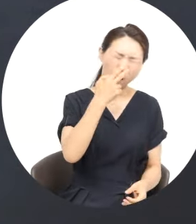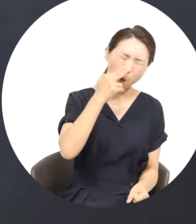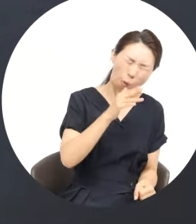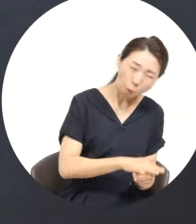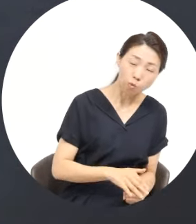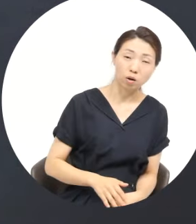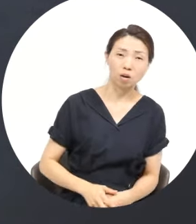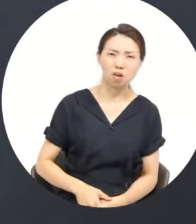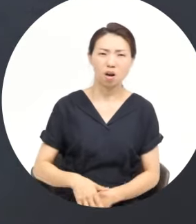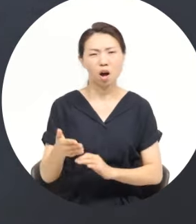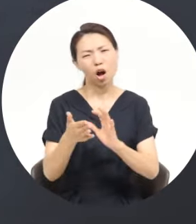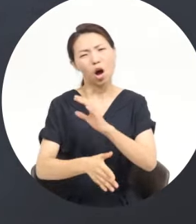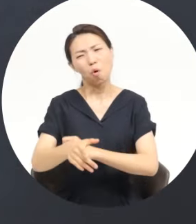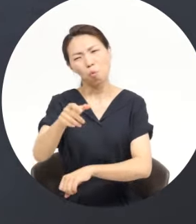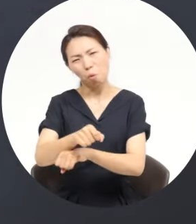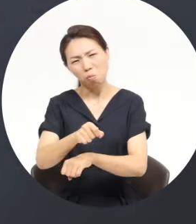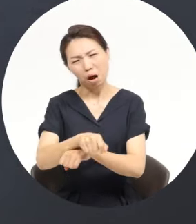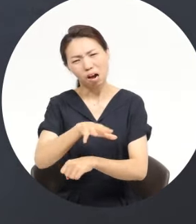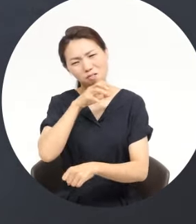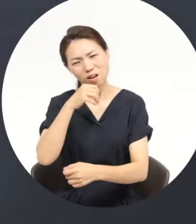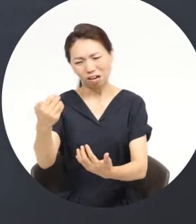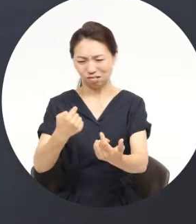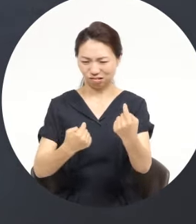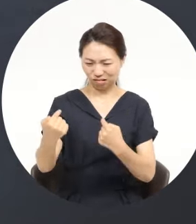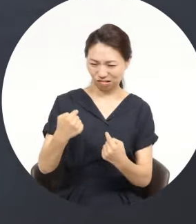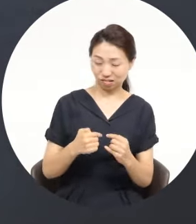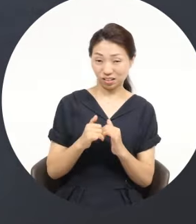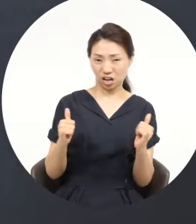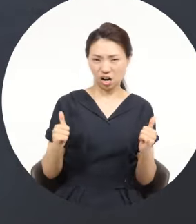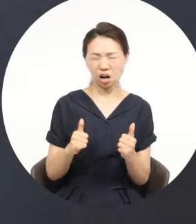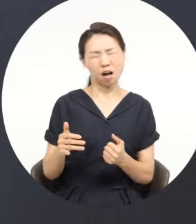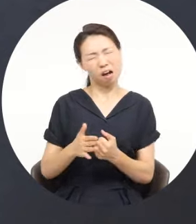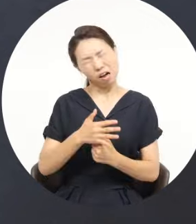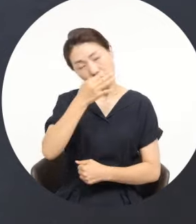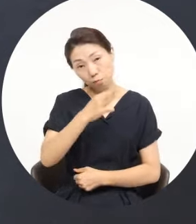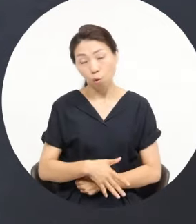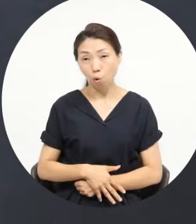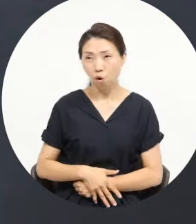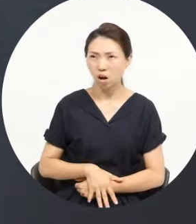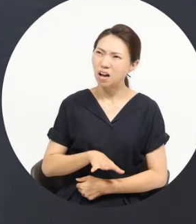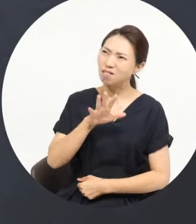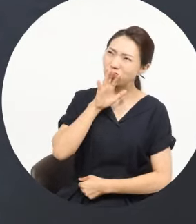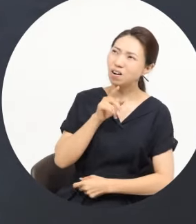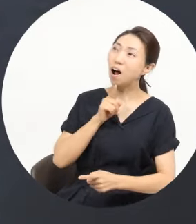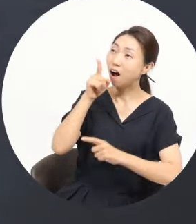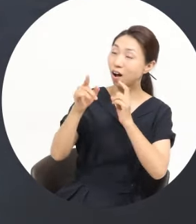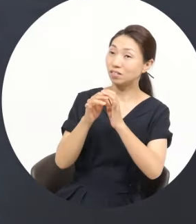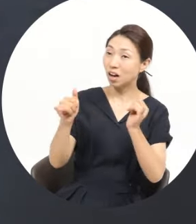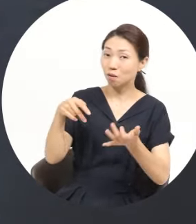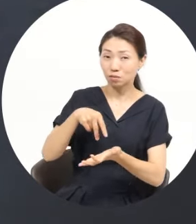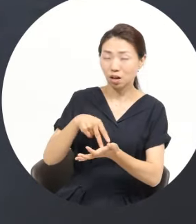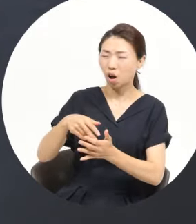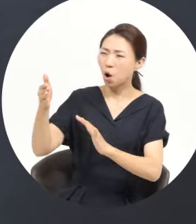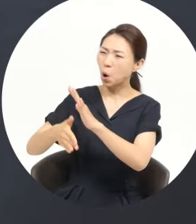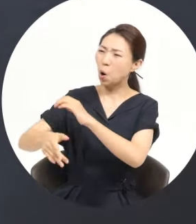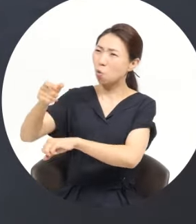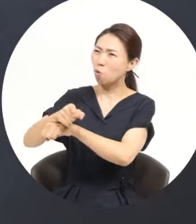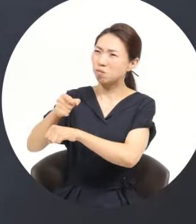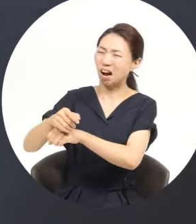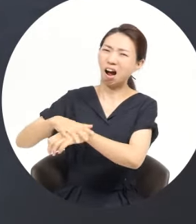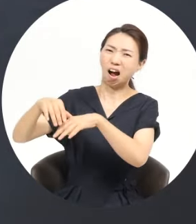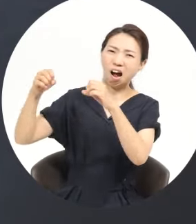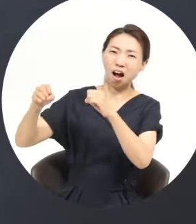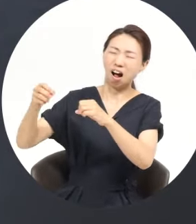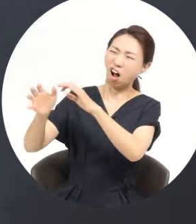얘기 들어보면 민원 제기하는 사람들 때문에 힘들고 민원 제기하는 사람은 공무원들이 제대로 안 해가